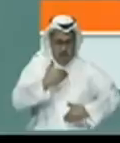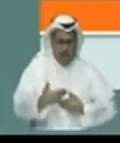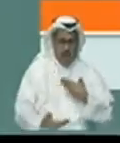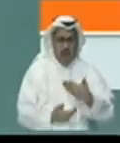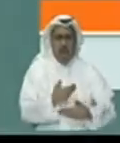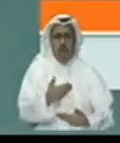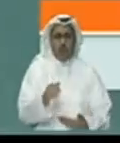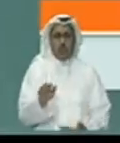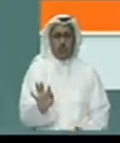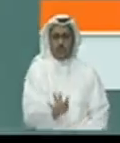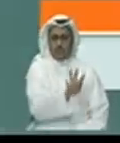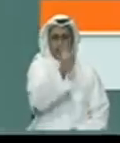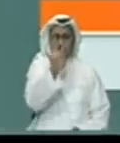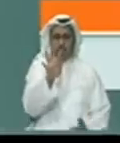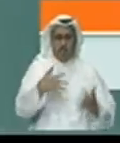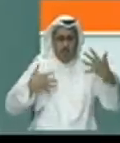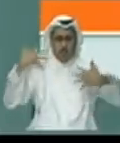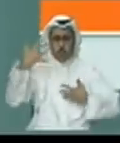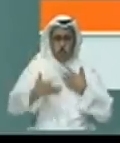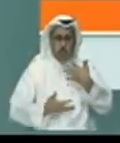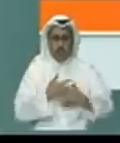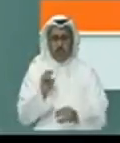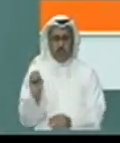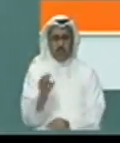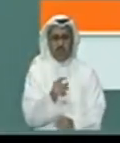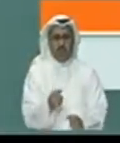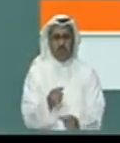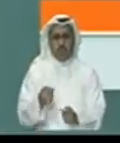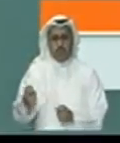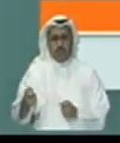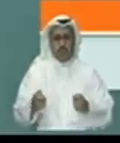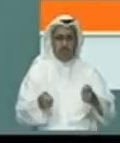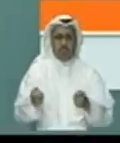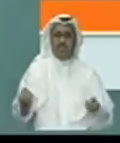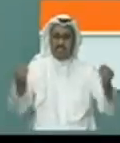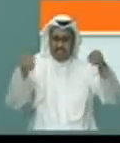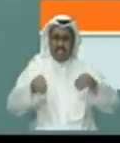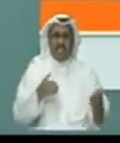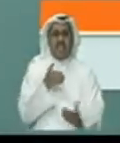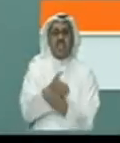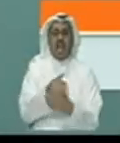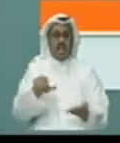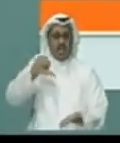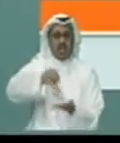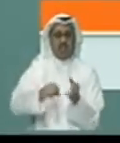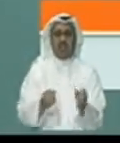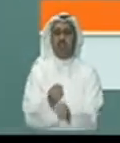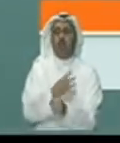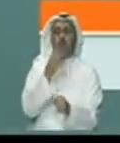لإشغال الشارع الإيراني الذي يغلي والواقع الإيراني المرير الداخلي. وطبعا